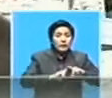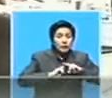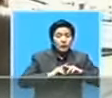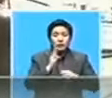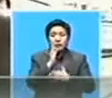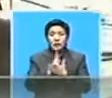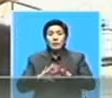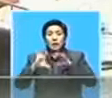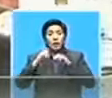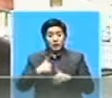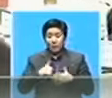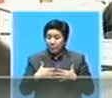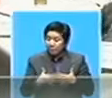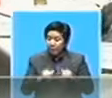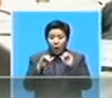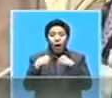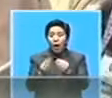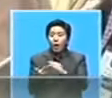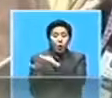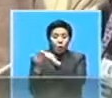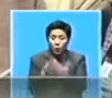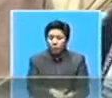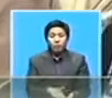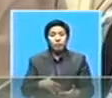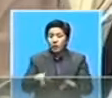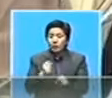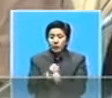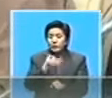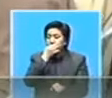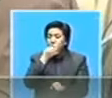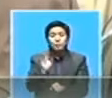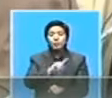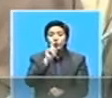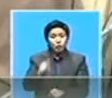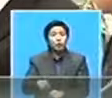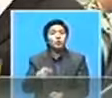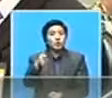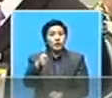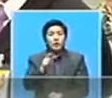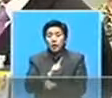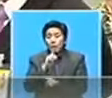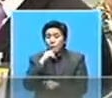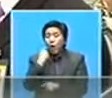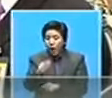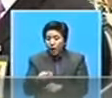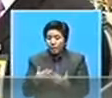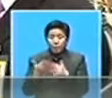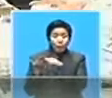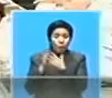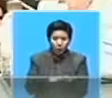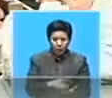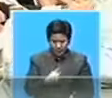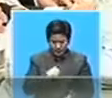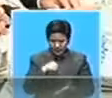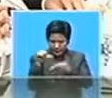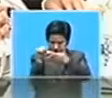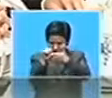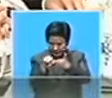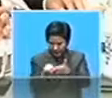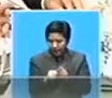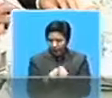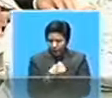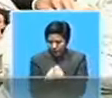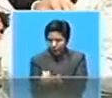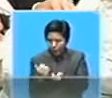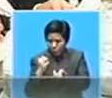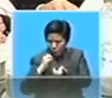แย้งอีกต่อไปอาจจะเป็นอุปสรรคที่จะบรรลุเป้าหมายตามเวลาได้รวมทั้งขอเรียกร้องไปยังสื่อมวลชนที่วิพากษ์วิจารณ์